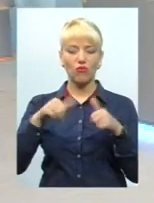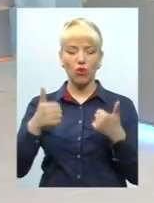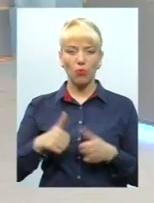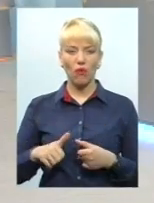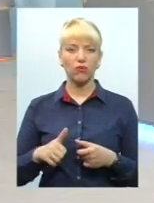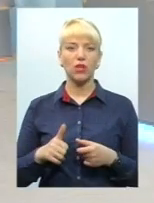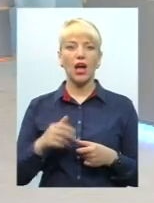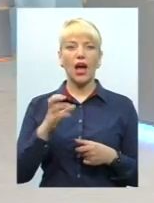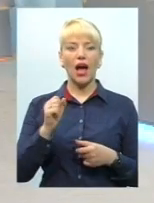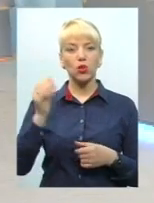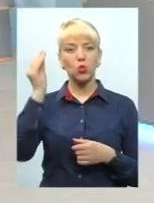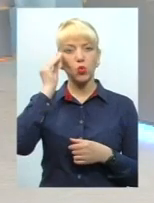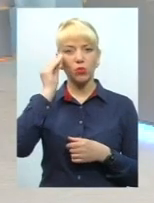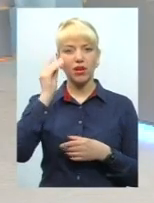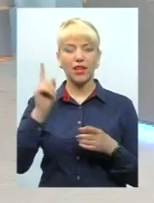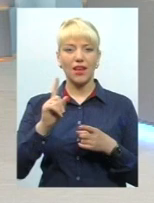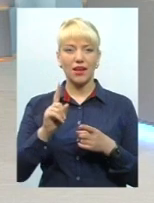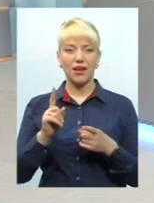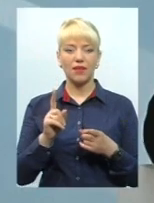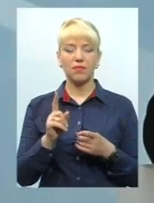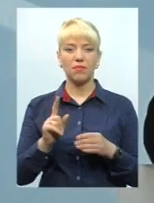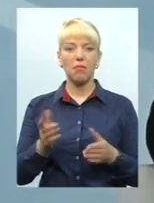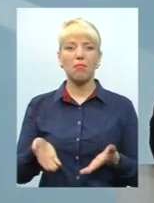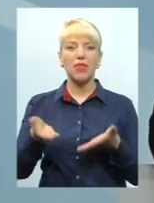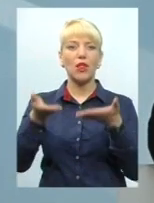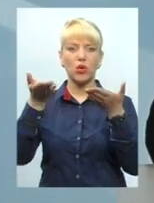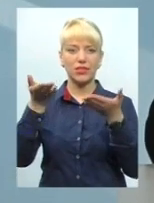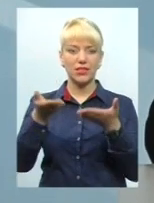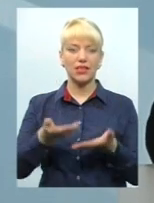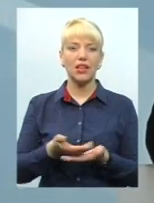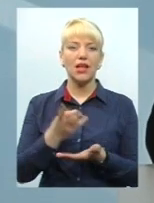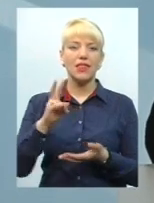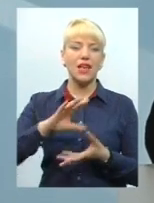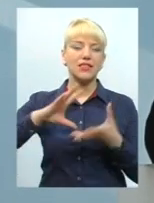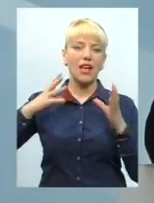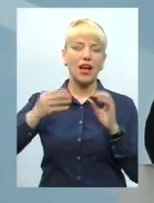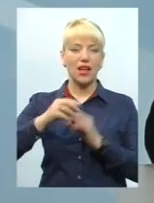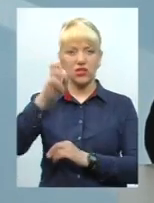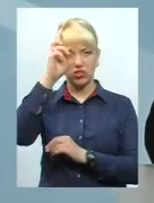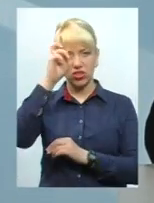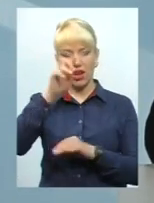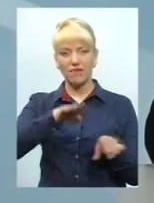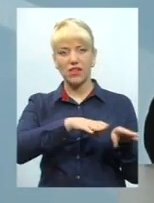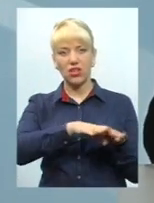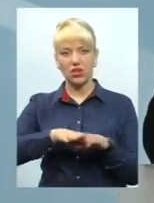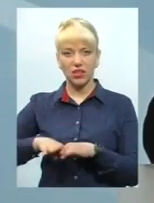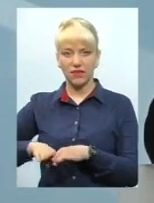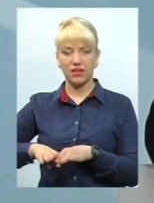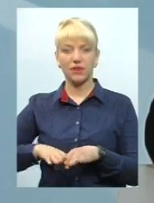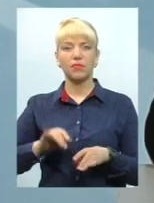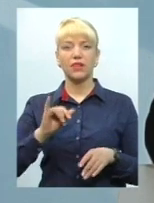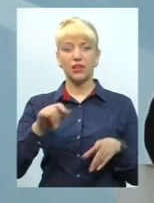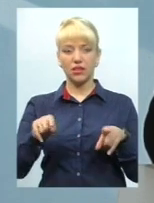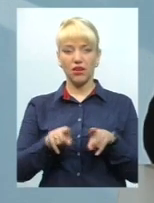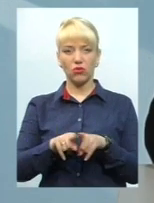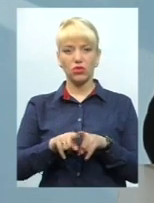От, думка, яка підноситься, скажімо так, на загальний державний там рівень, от, і тому вона